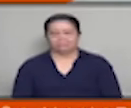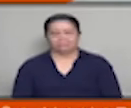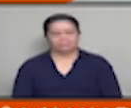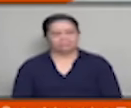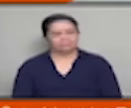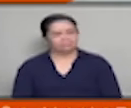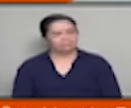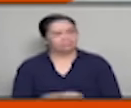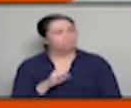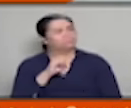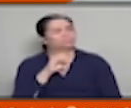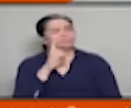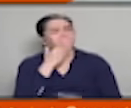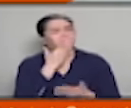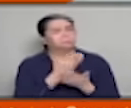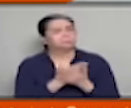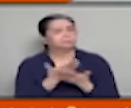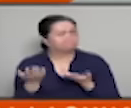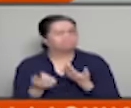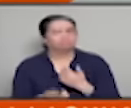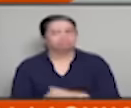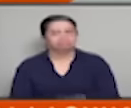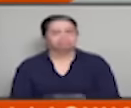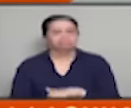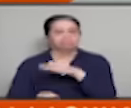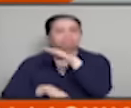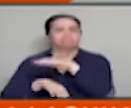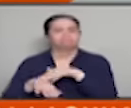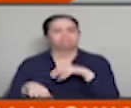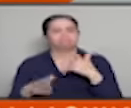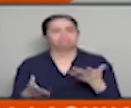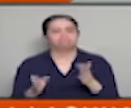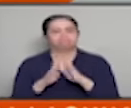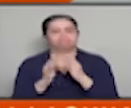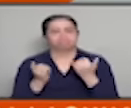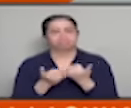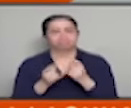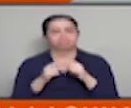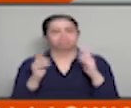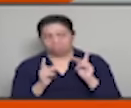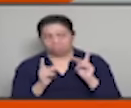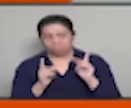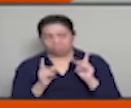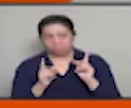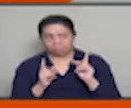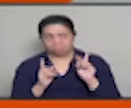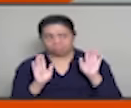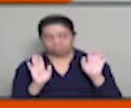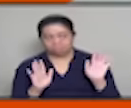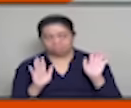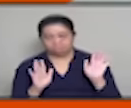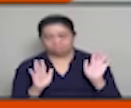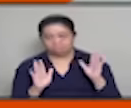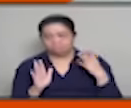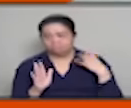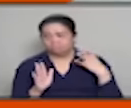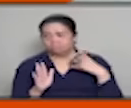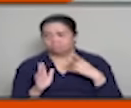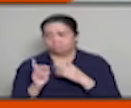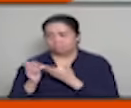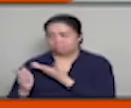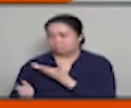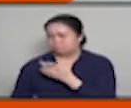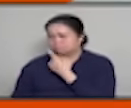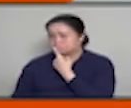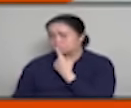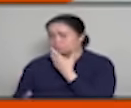Chairman, so ano pong magandang gawin dito kay kagawad, chairman? Papatawag po namin sa barangay kung para magkaharap po sila. Sandali lang po, chairman, ha? Mga sir,